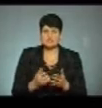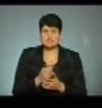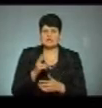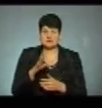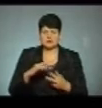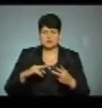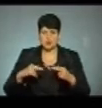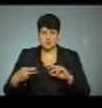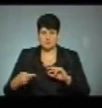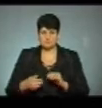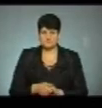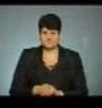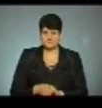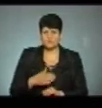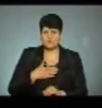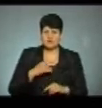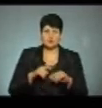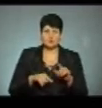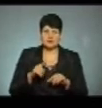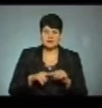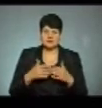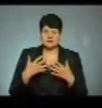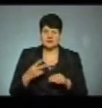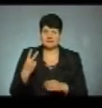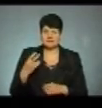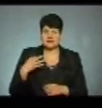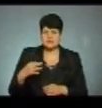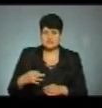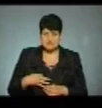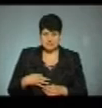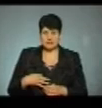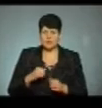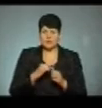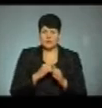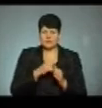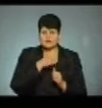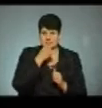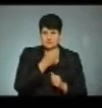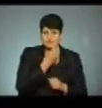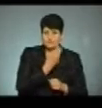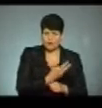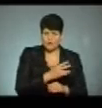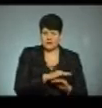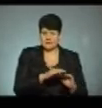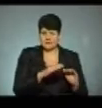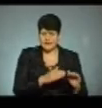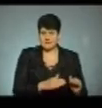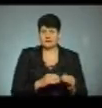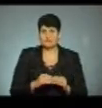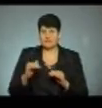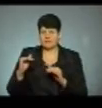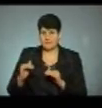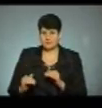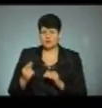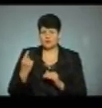за обміном. У нас родина вже два сина, кожного старшого двоє дітей,